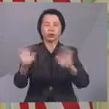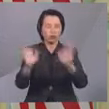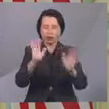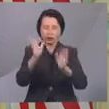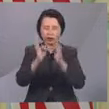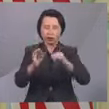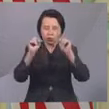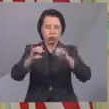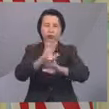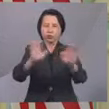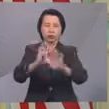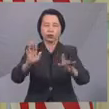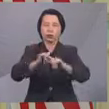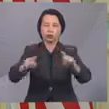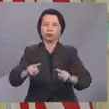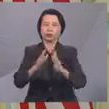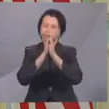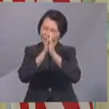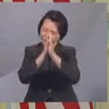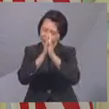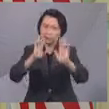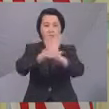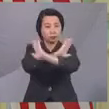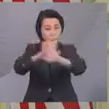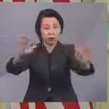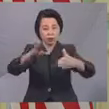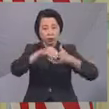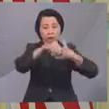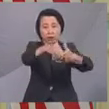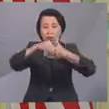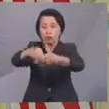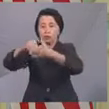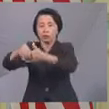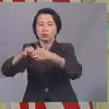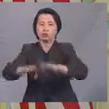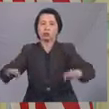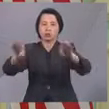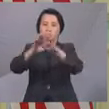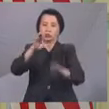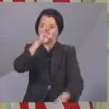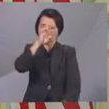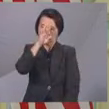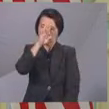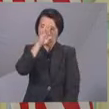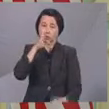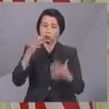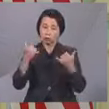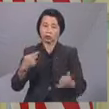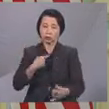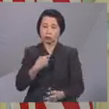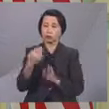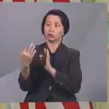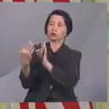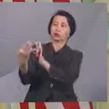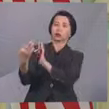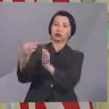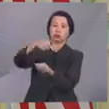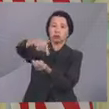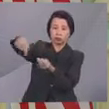saya harap janganlah menyebarkan berita palsu lagi dalam keadaan kita menghadapi